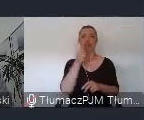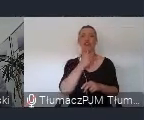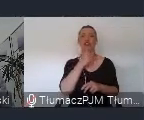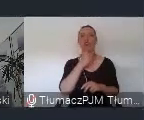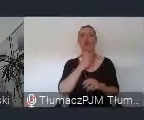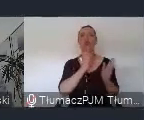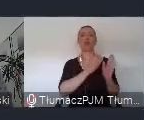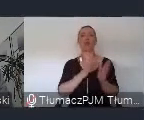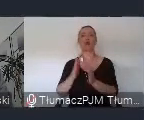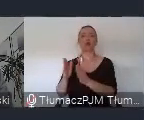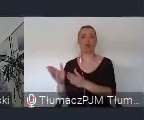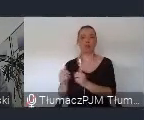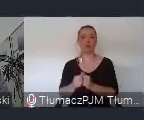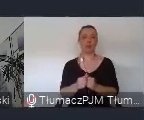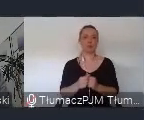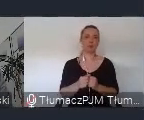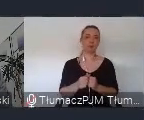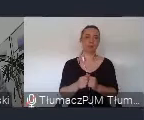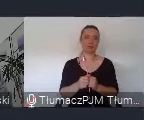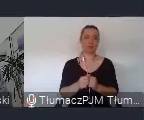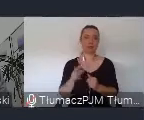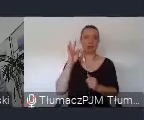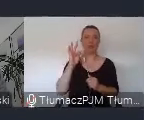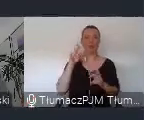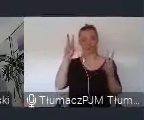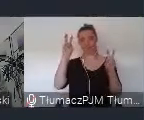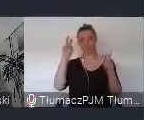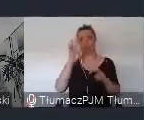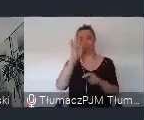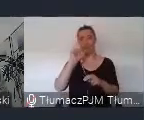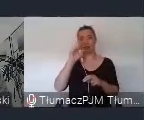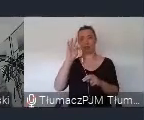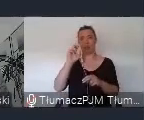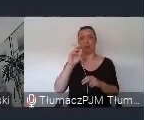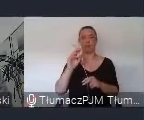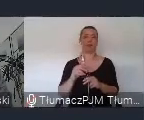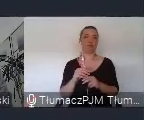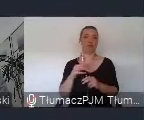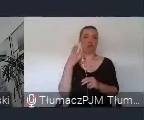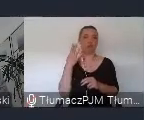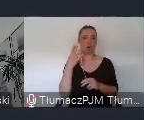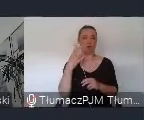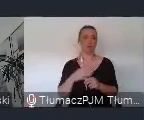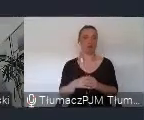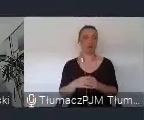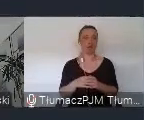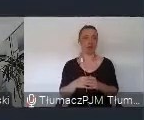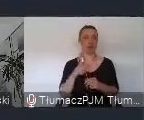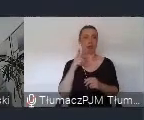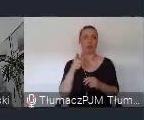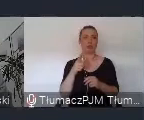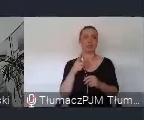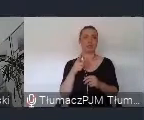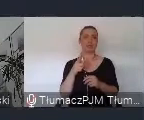doprecyzował ostatnio w postaci pakietu Fit for 55, ale to o tym za chwilę. Europejski Zielony Ład to strategia europejska,